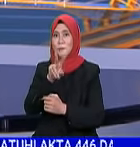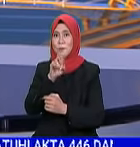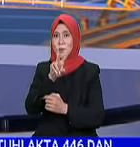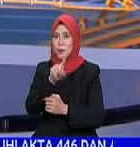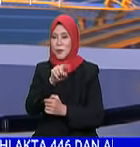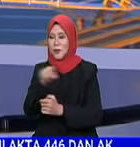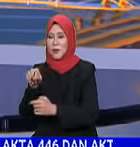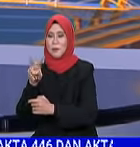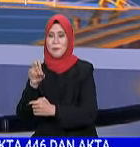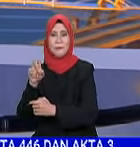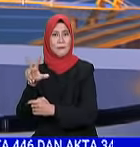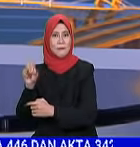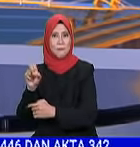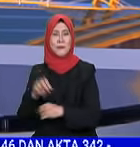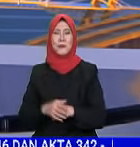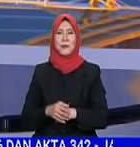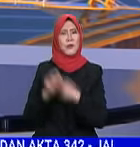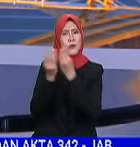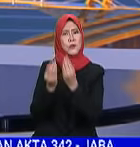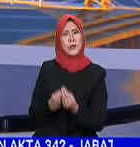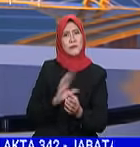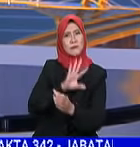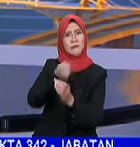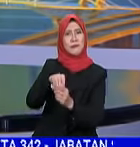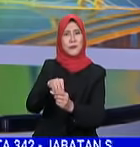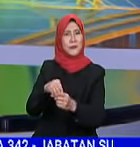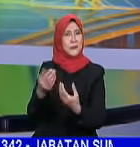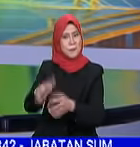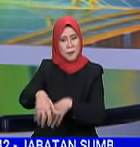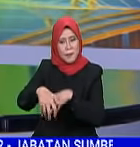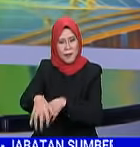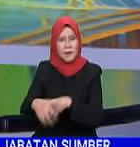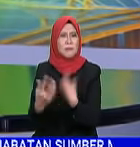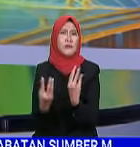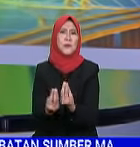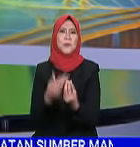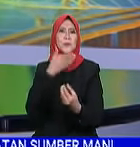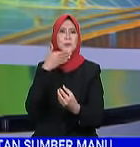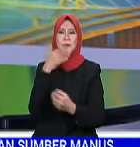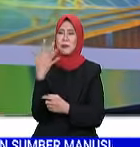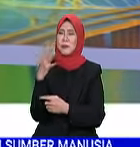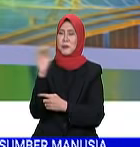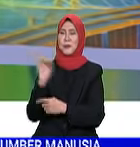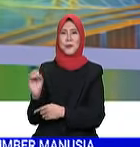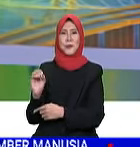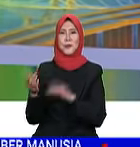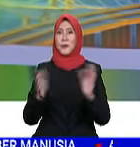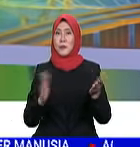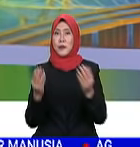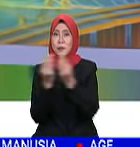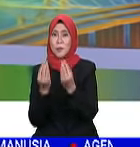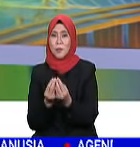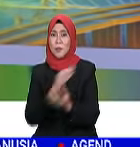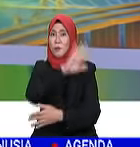hingga 2030. Ini berikutan jumlah penyertaan mereka dalam bidang pertanian masih rendah iaitu hanya 15% berbanding